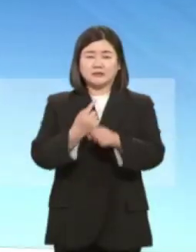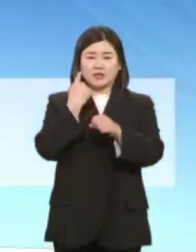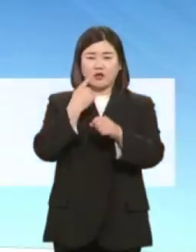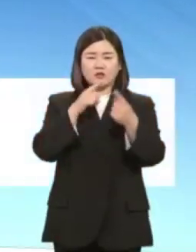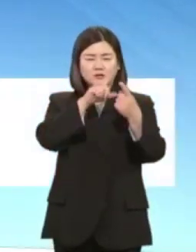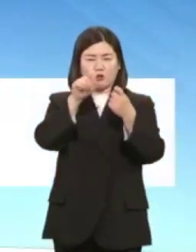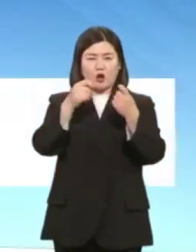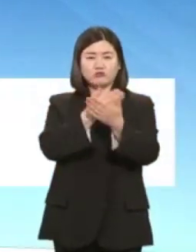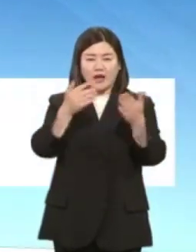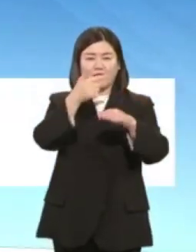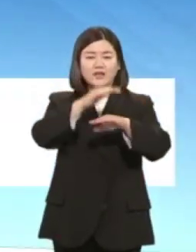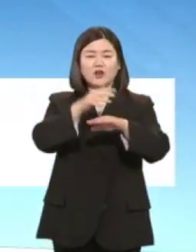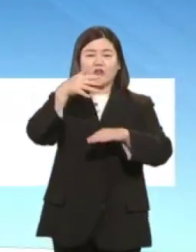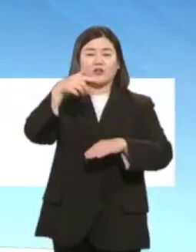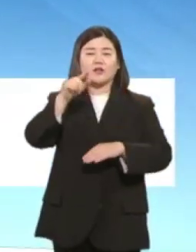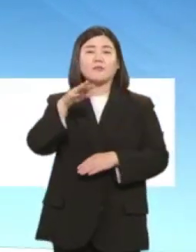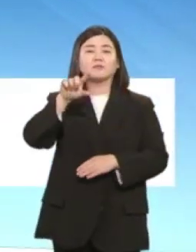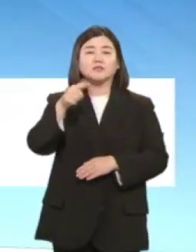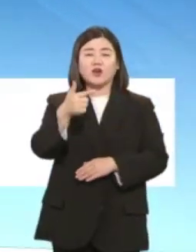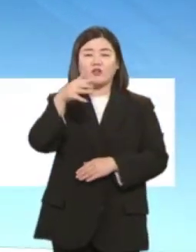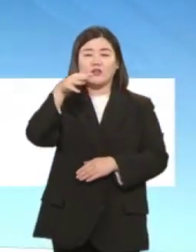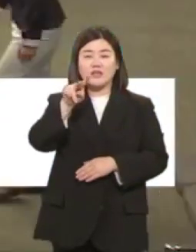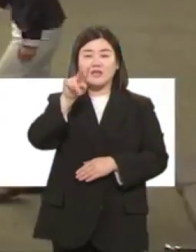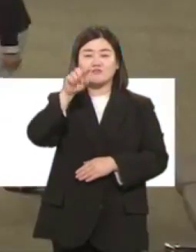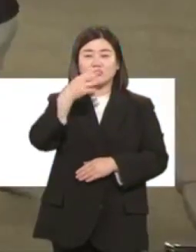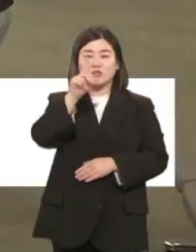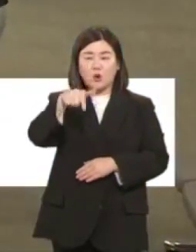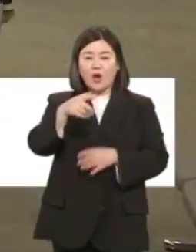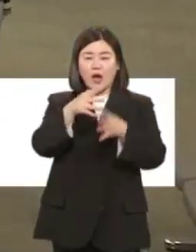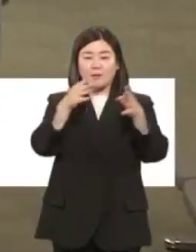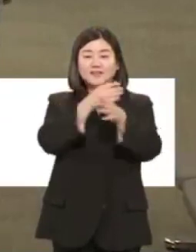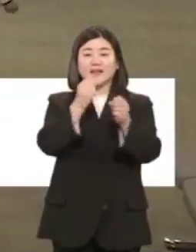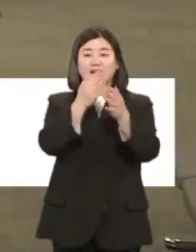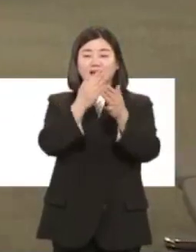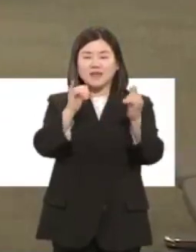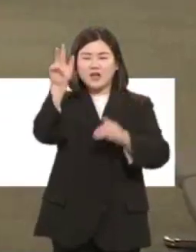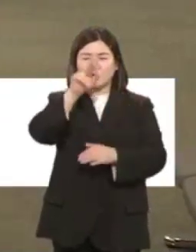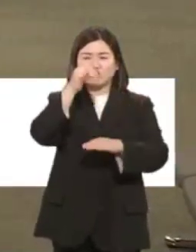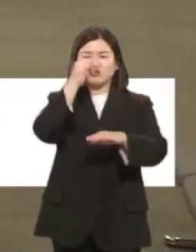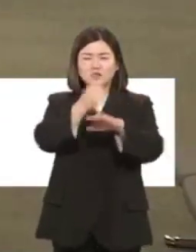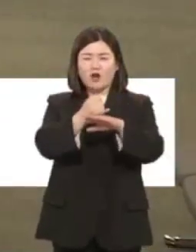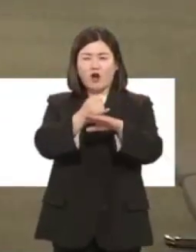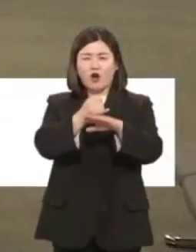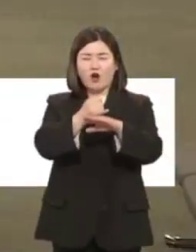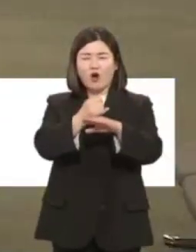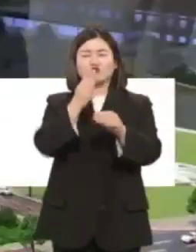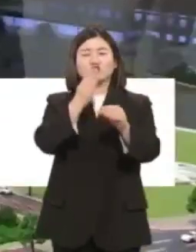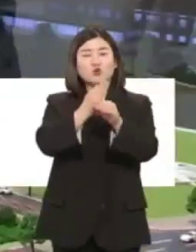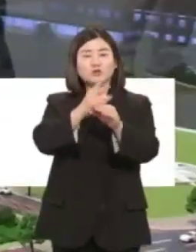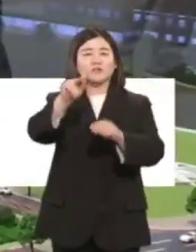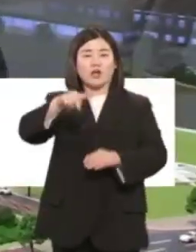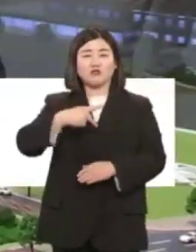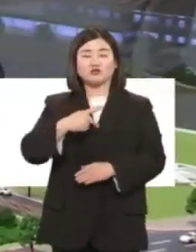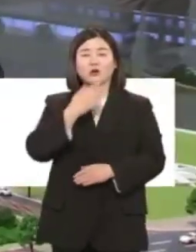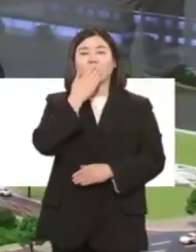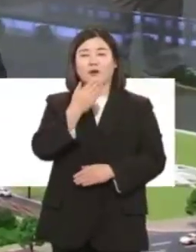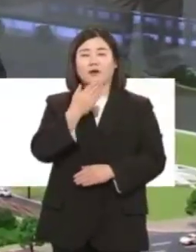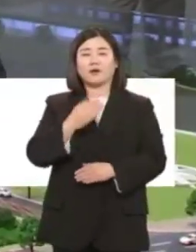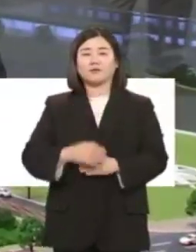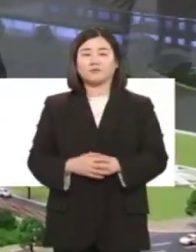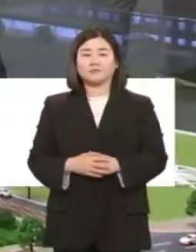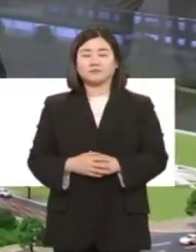지난해 11월 분양한 대전 갑천 이블록 트리플시티 아파트 계약자들이 전국 최저 수준 금리도 중도금 대출을 받을 수